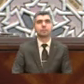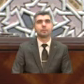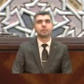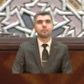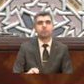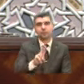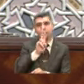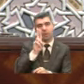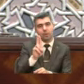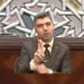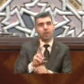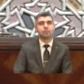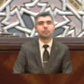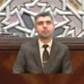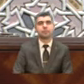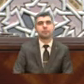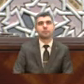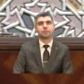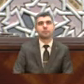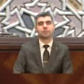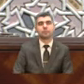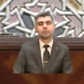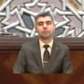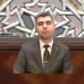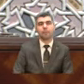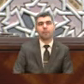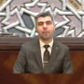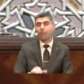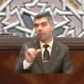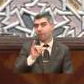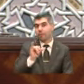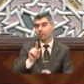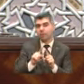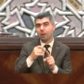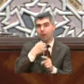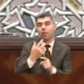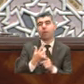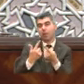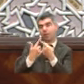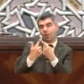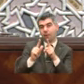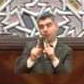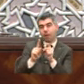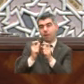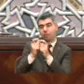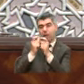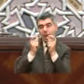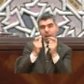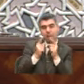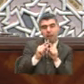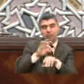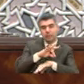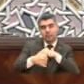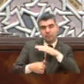سؤال أخير في هذا القطاع وهو آني عن مصير بعض الصفقات العمومية التي أطلقها المكتب الوطني للكهرباء